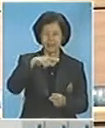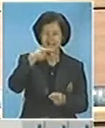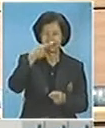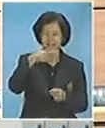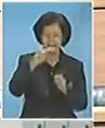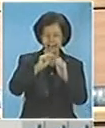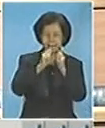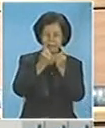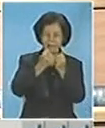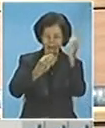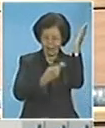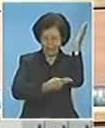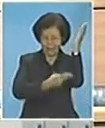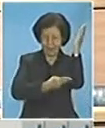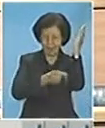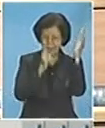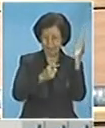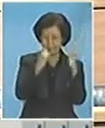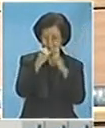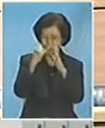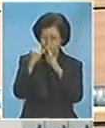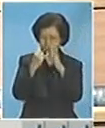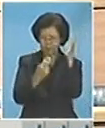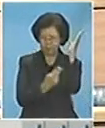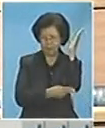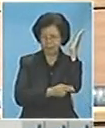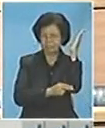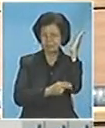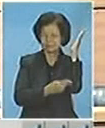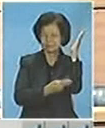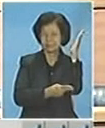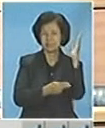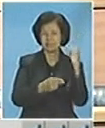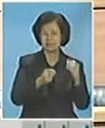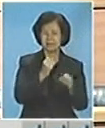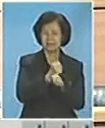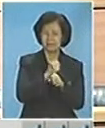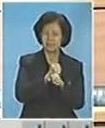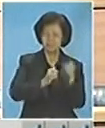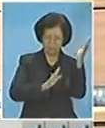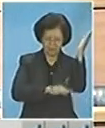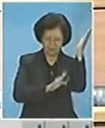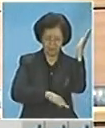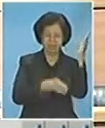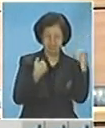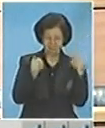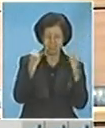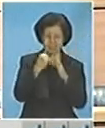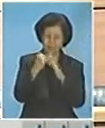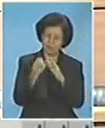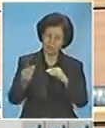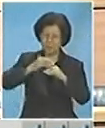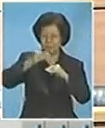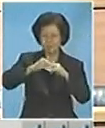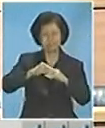ใหญ่ก็ทำให้พี่น้อง14จังหวัดภาคใต้ก็มีจังหวัดเพิ่มขึ้นอีกจังหวัดหนึ่งคือจังหวัดหาดใหญ่ตามที่ท่านนายกเคย